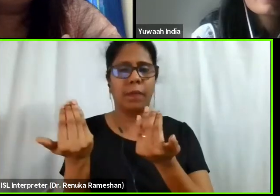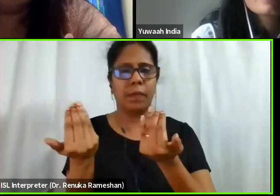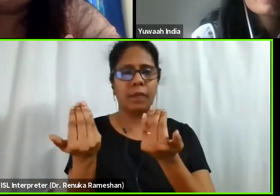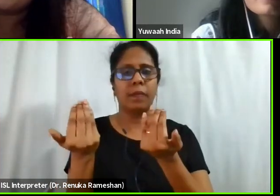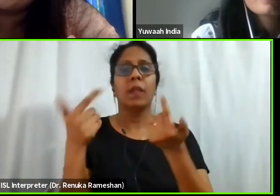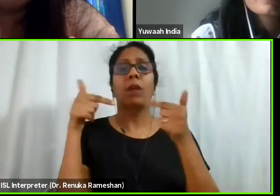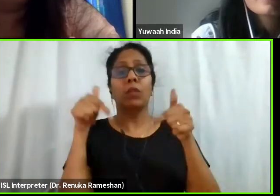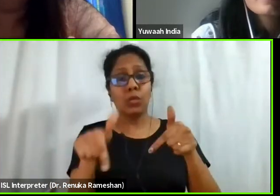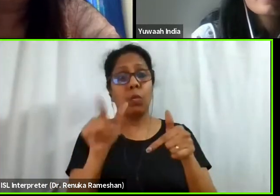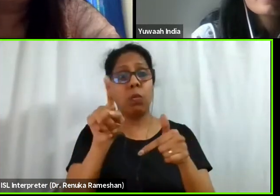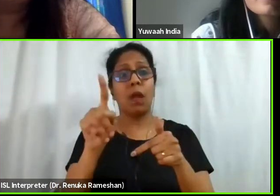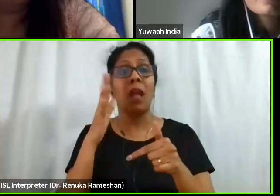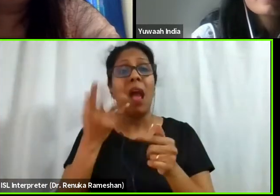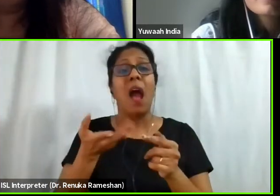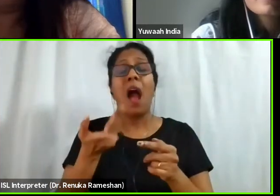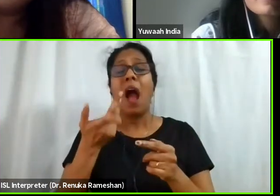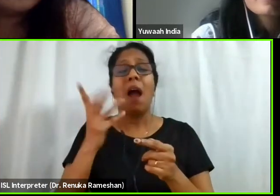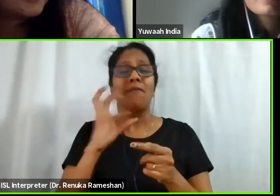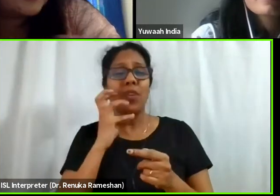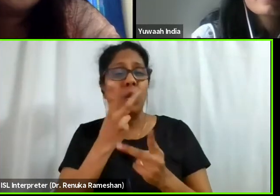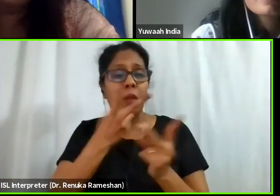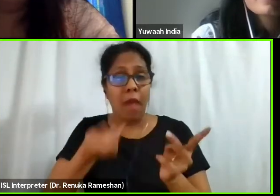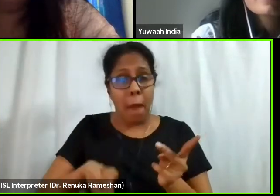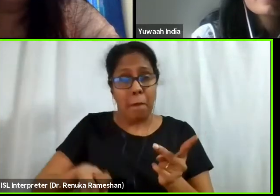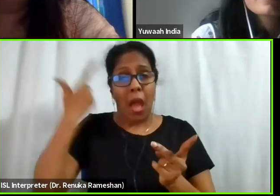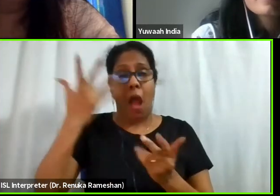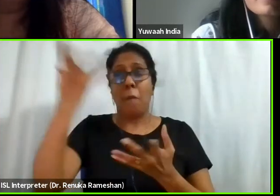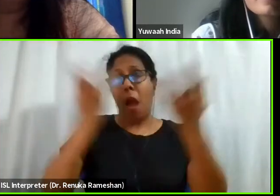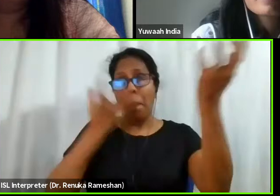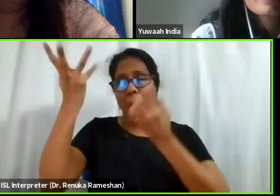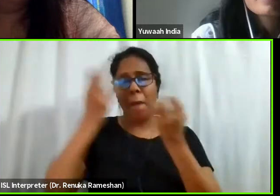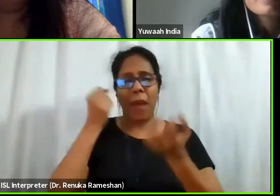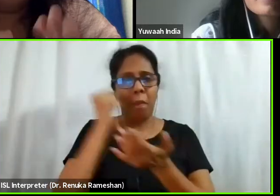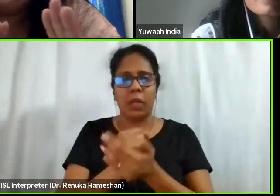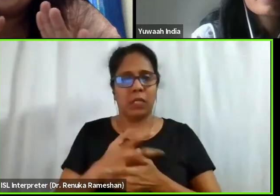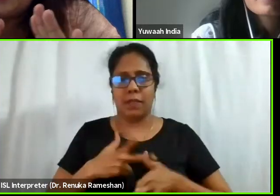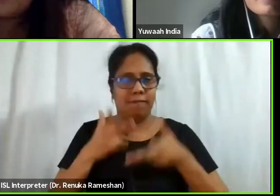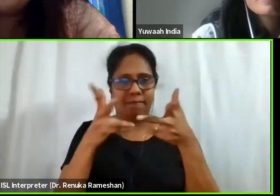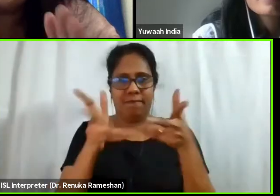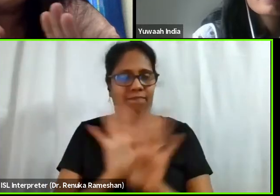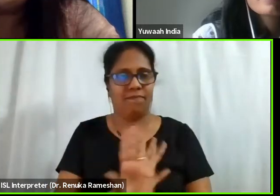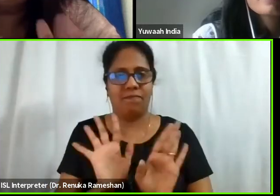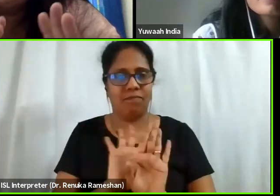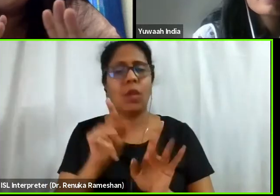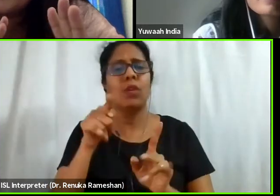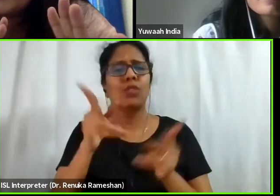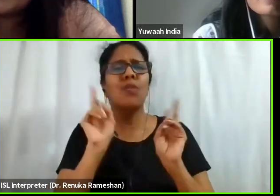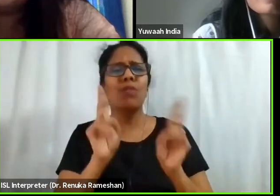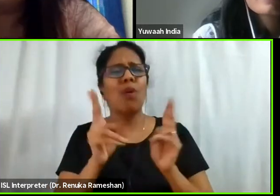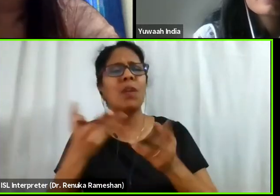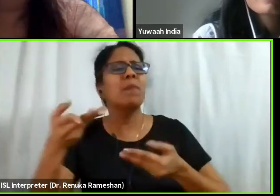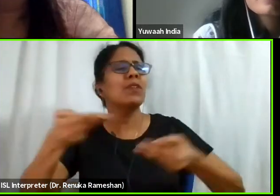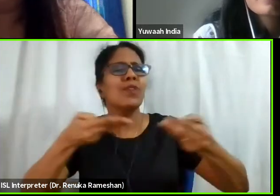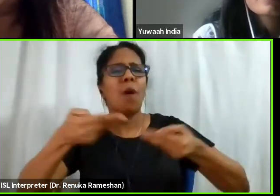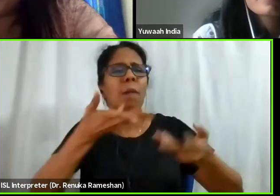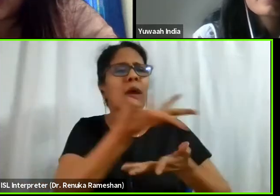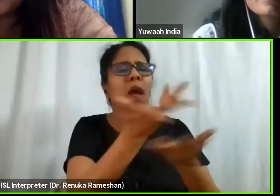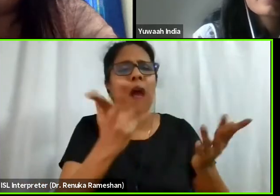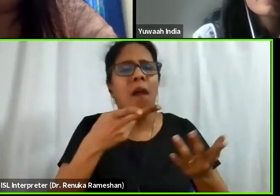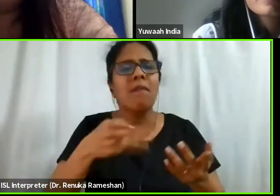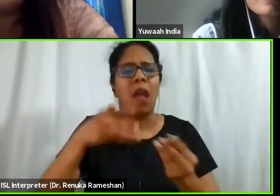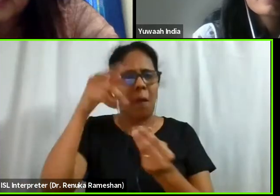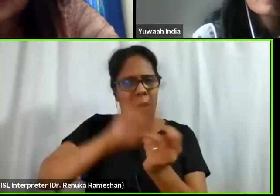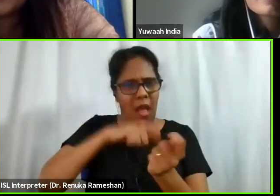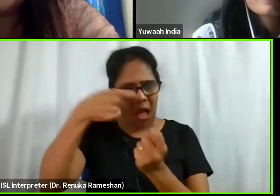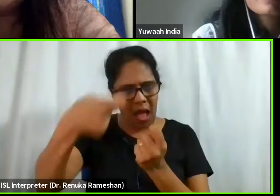हम बहुत महंगे फ्रूट्स खरीदें, उसकी जरूरत नहीं है। जो नॉर्मली अवेलेबल है, केला, आजकल